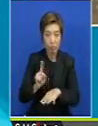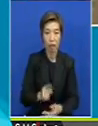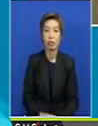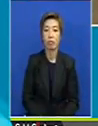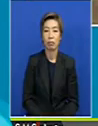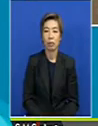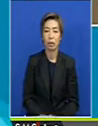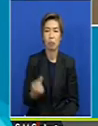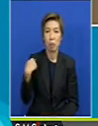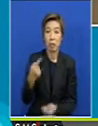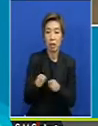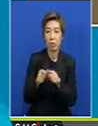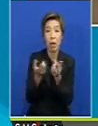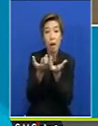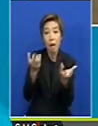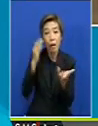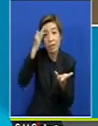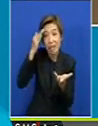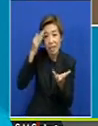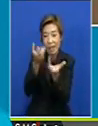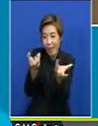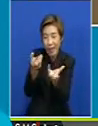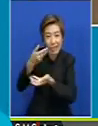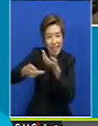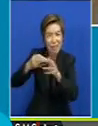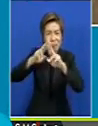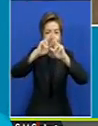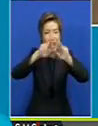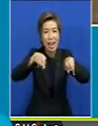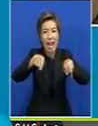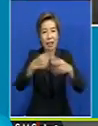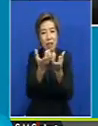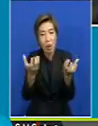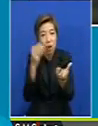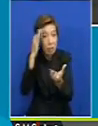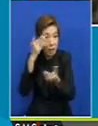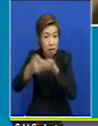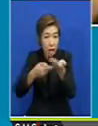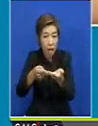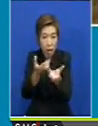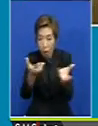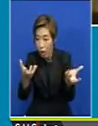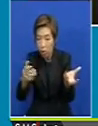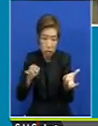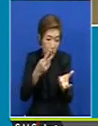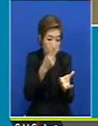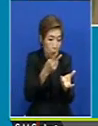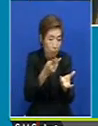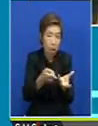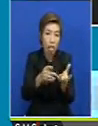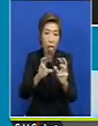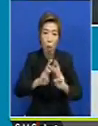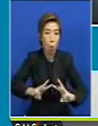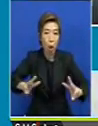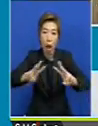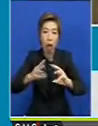ก็อย่างของที่ระลึกในแฟนสโตร์ของเลสเตอร์เนี่ยนะครับแทบจะเป็นร้านแล้ว